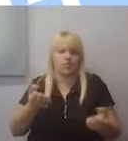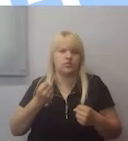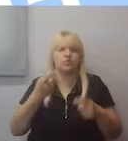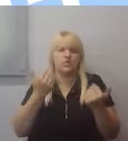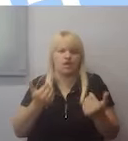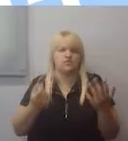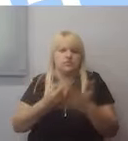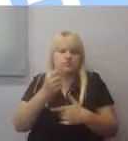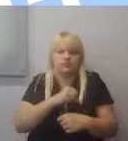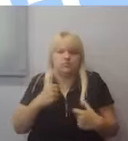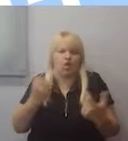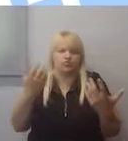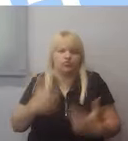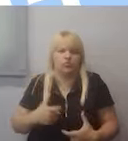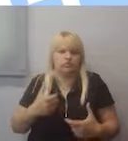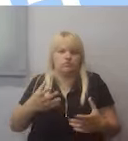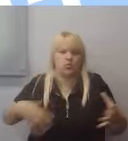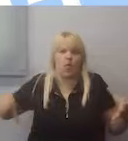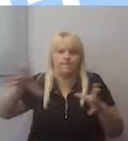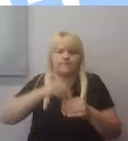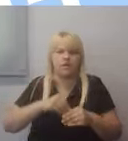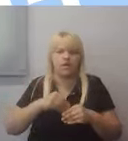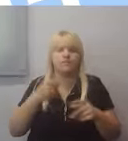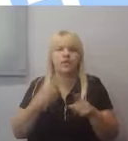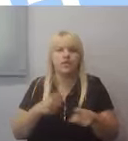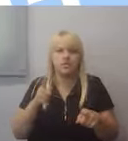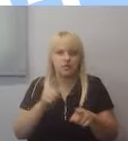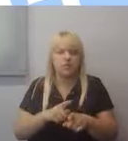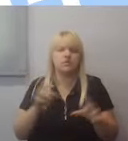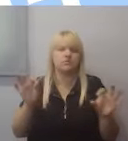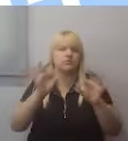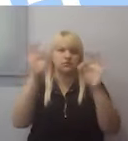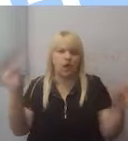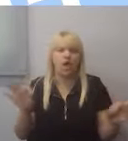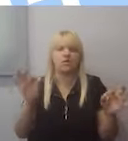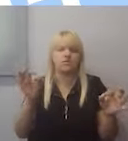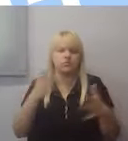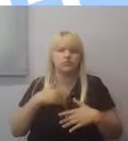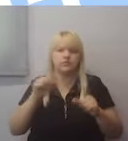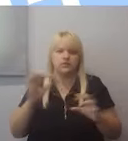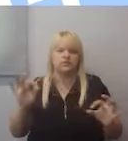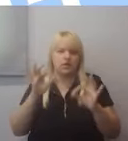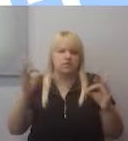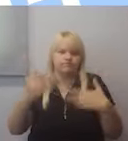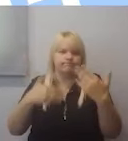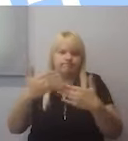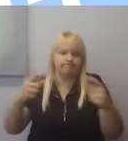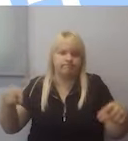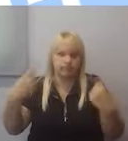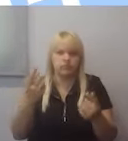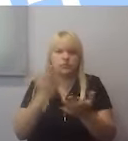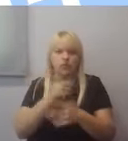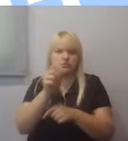ar jums ja tā kā sākam no tā kas mums ir un un viennozīmīgi tas tīkls pa plšināsies jo es